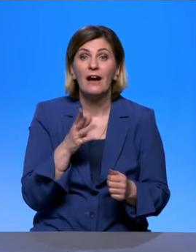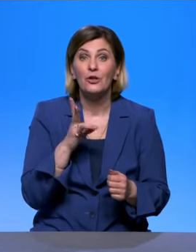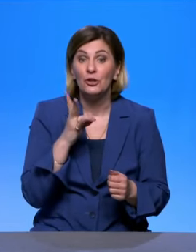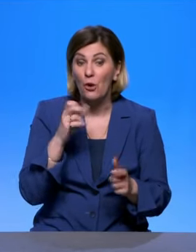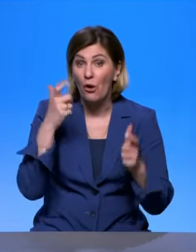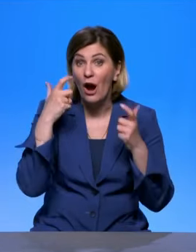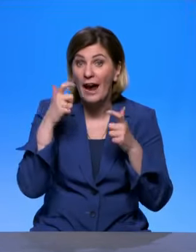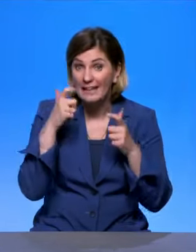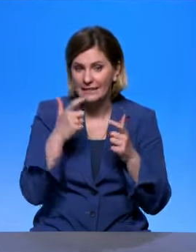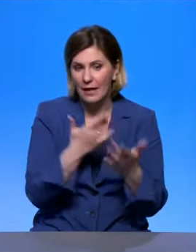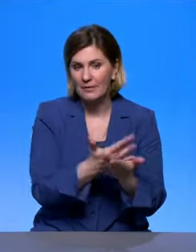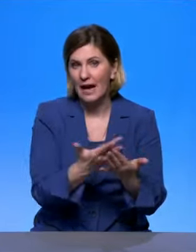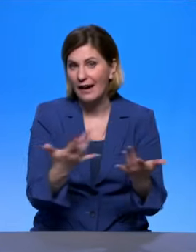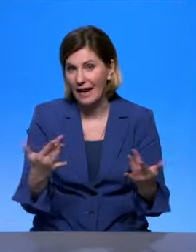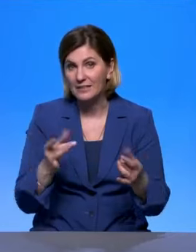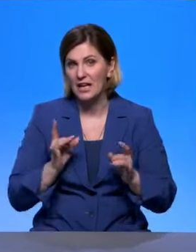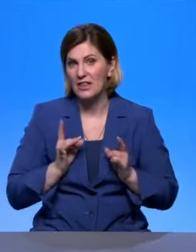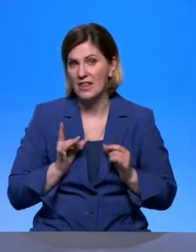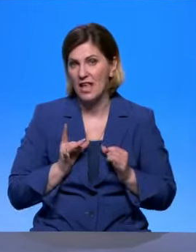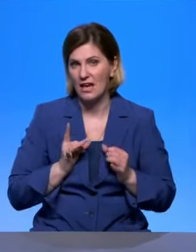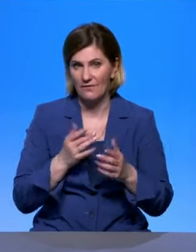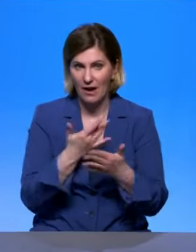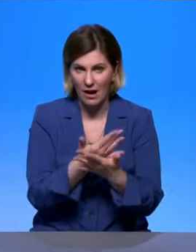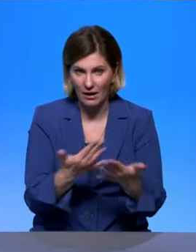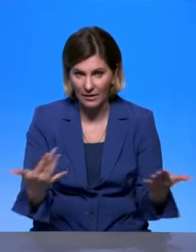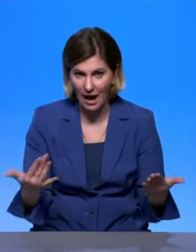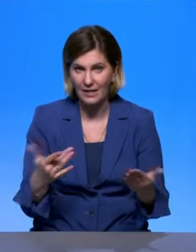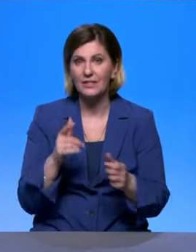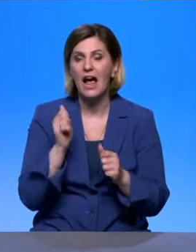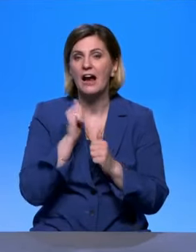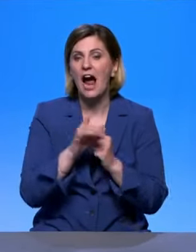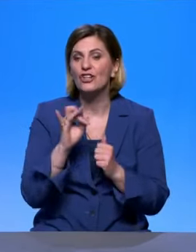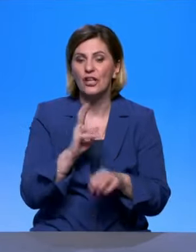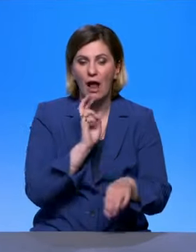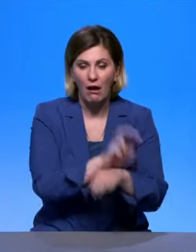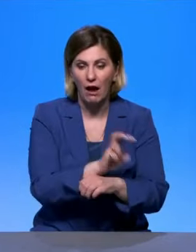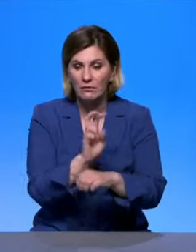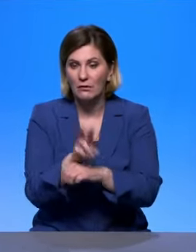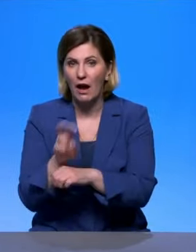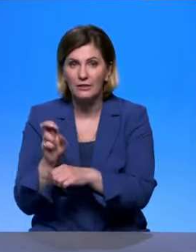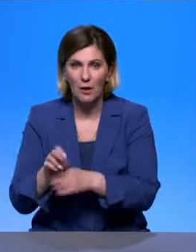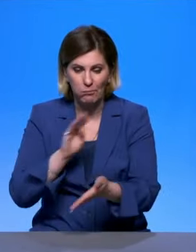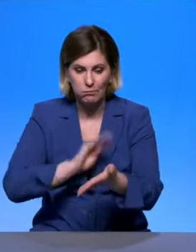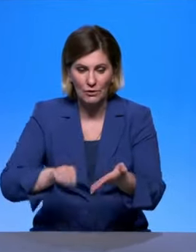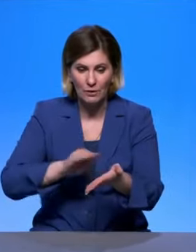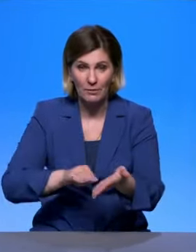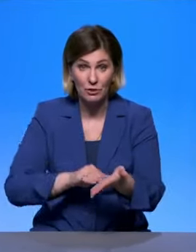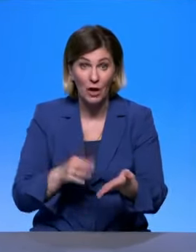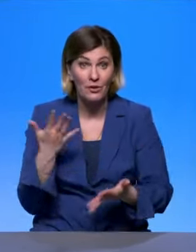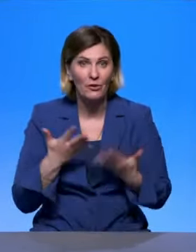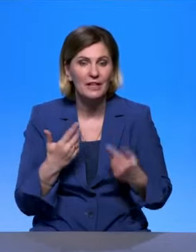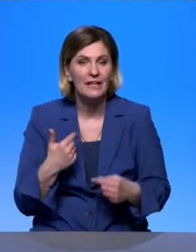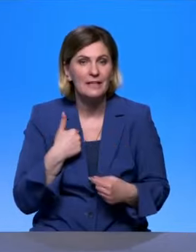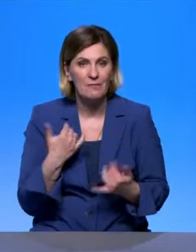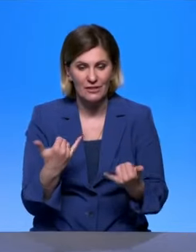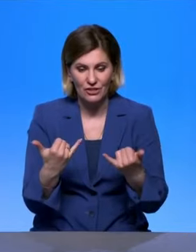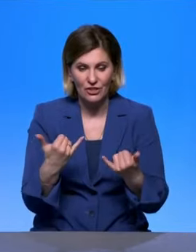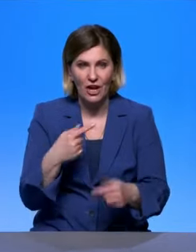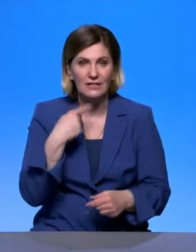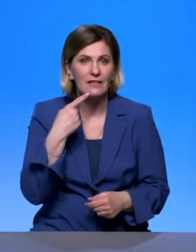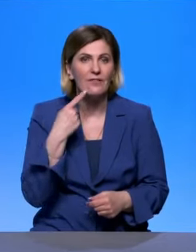экзамены разные, нервы разные, каждый раз ходи, каждый раз что-то пиши, вот. Если мы сейчас говорим о том, что все